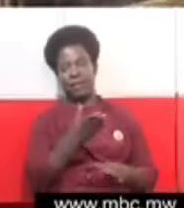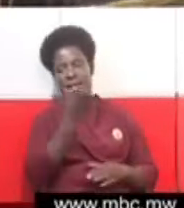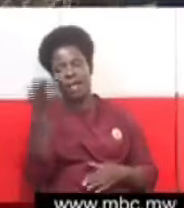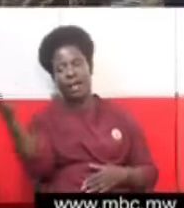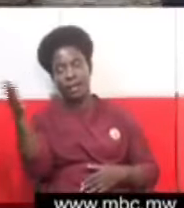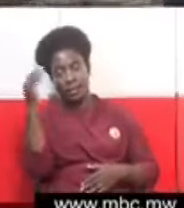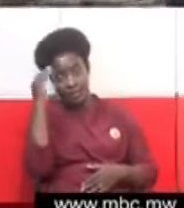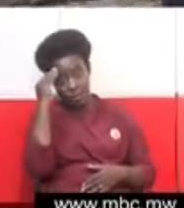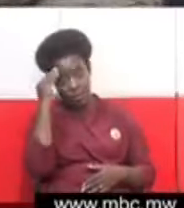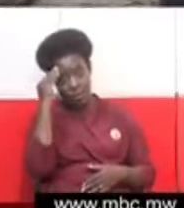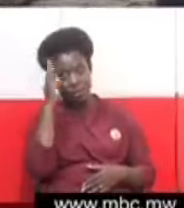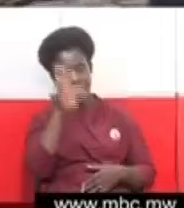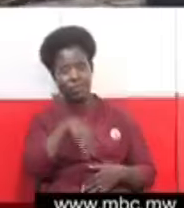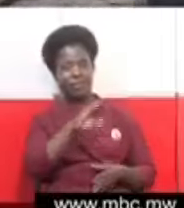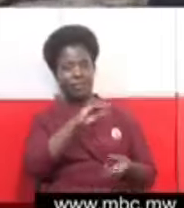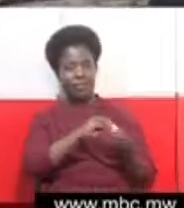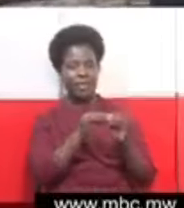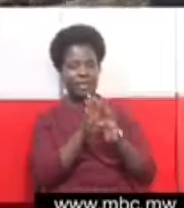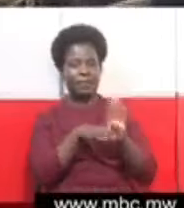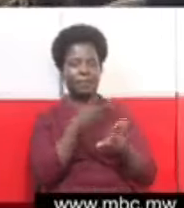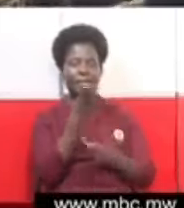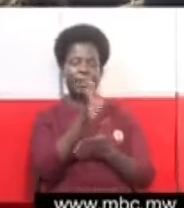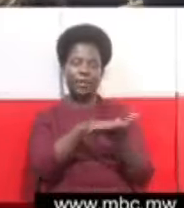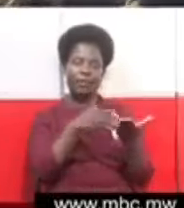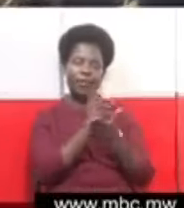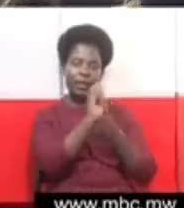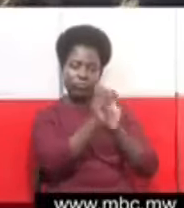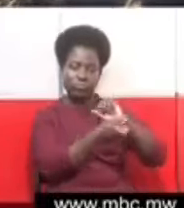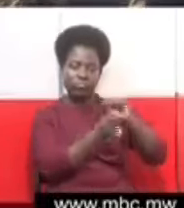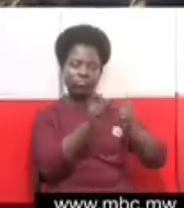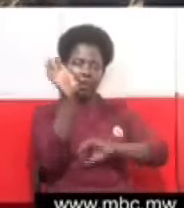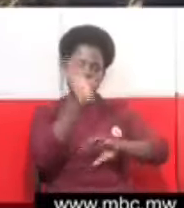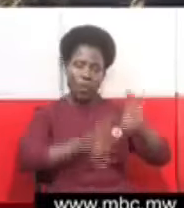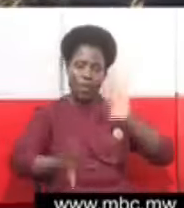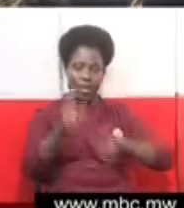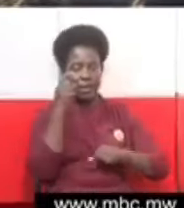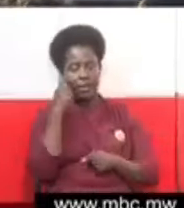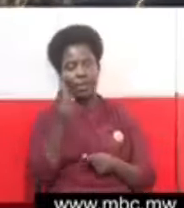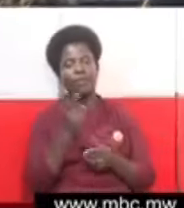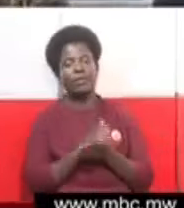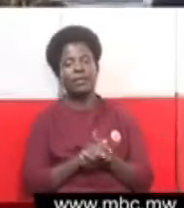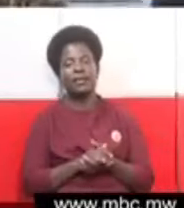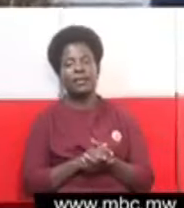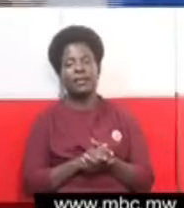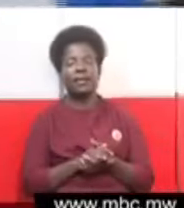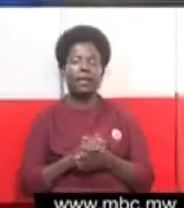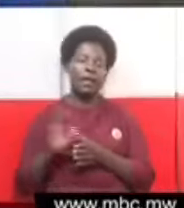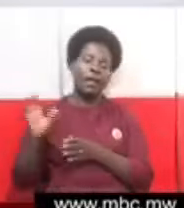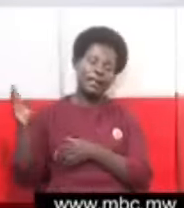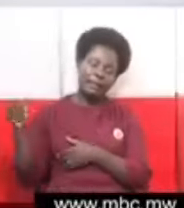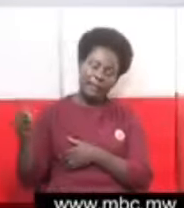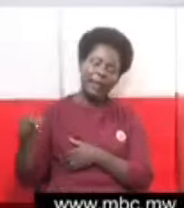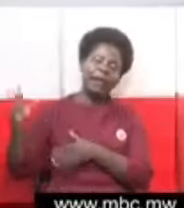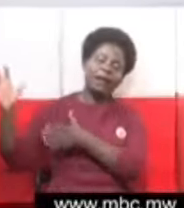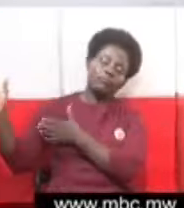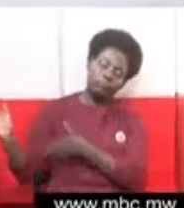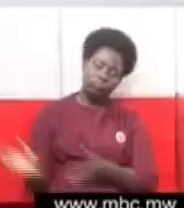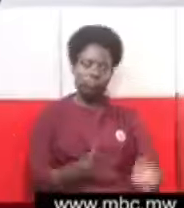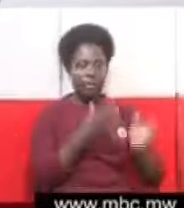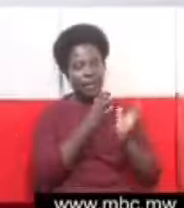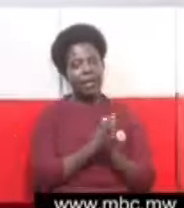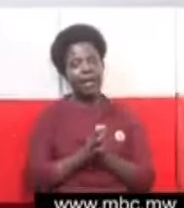ndi zimene zimasatira chifukwa cha kusintha kwa nyengo. Timaona kukokoloka kwa nthaka, timaona